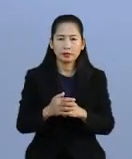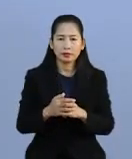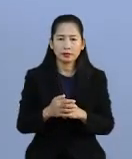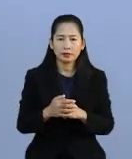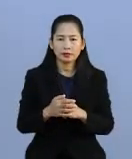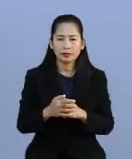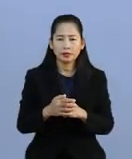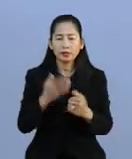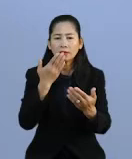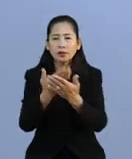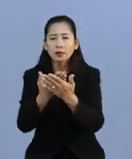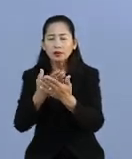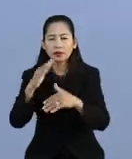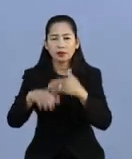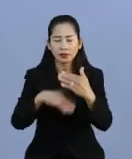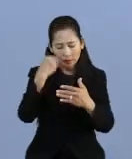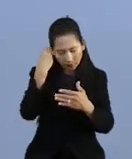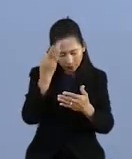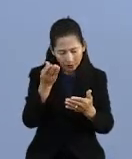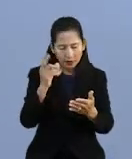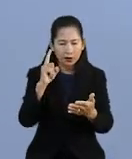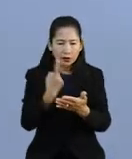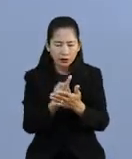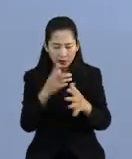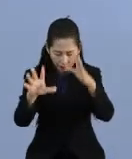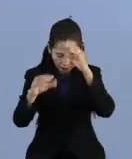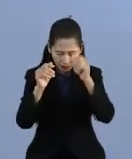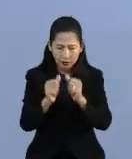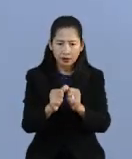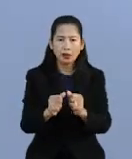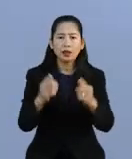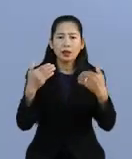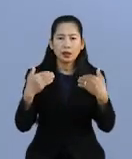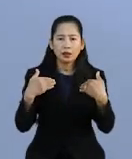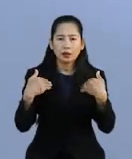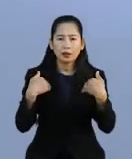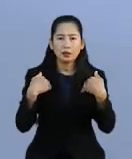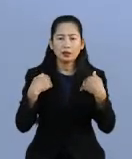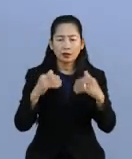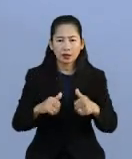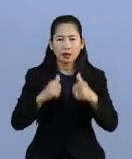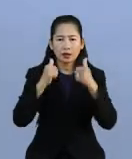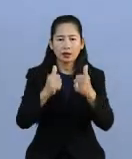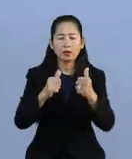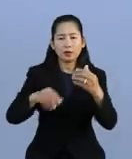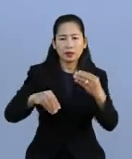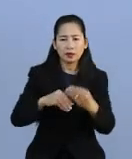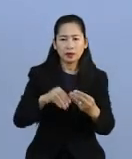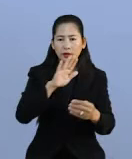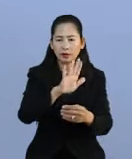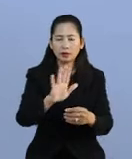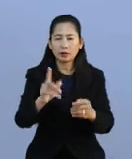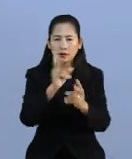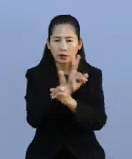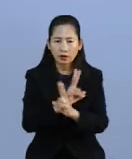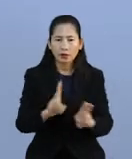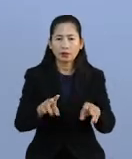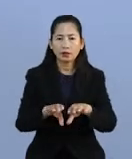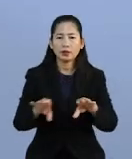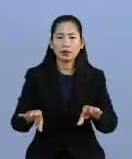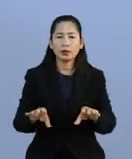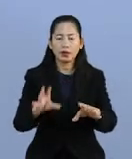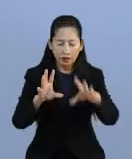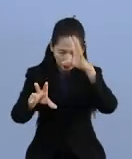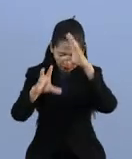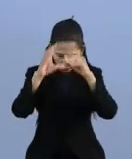cha ở con nằm bay cho rùm riêng cho mùi nè kru ai căn tay miên ở phép là ọ bà xa láng cho con trâu tới triêm tì cần này xâm rạp